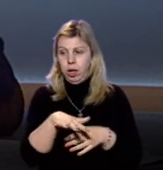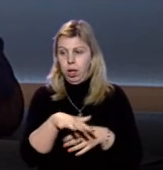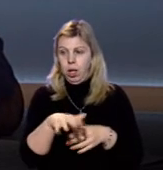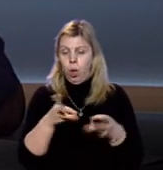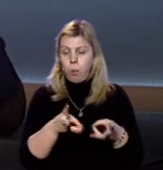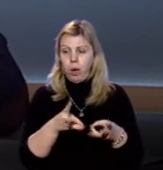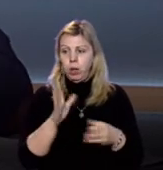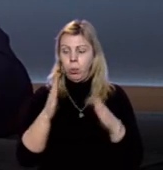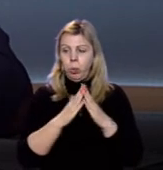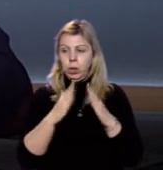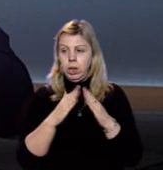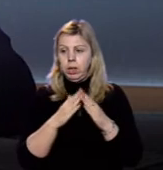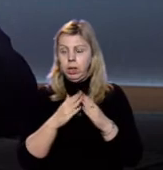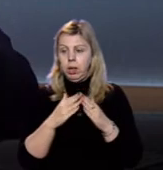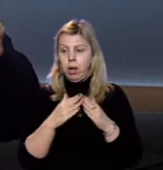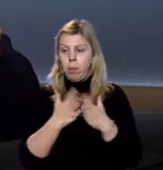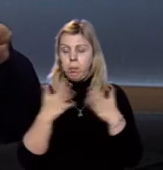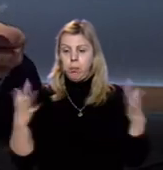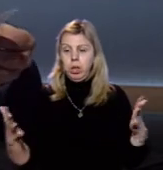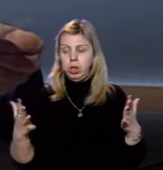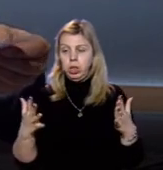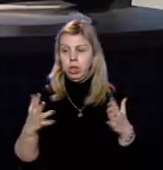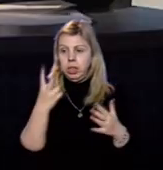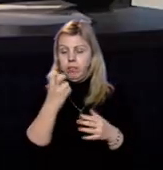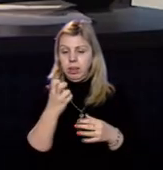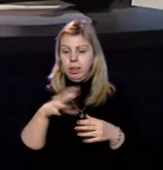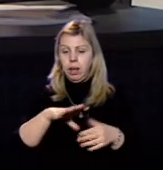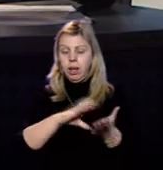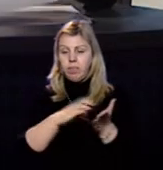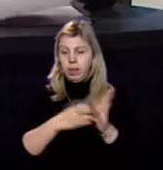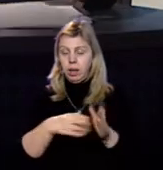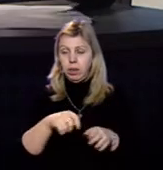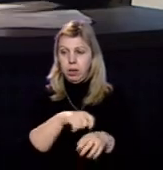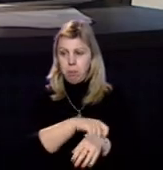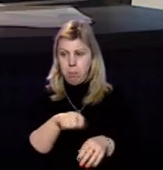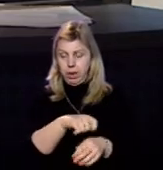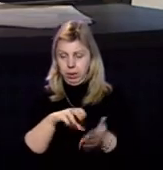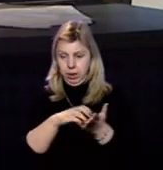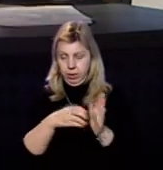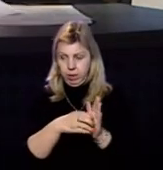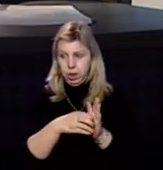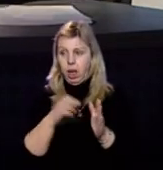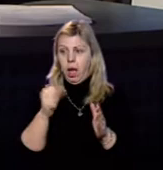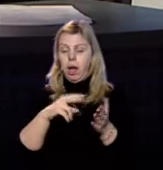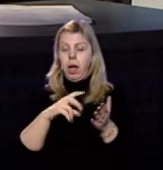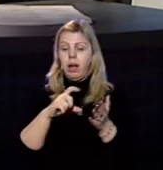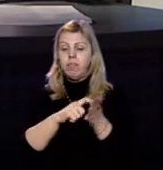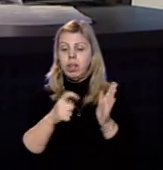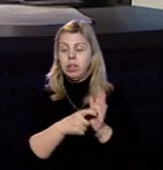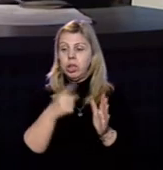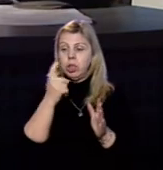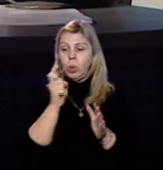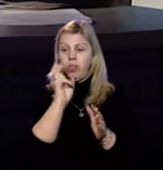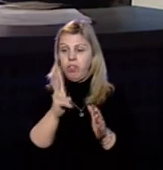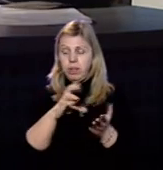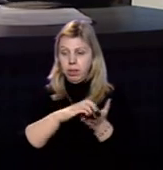опалювальна площа будинку становить більше, ніж 200 квадратних метрів, а для квартири 120 квадратних